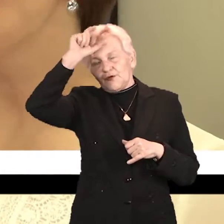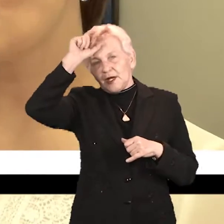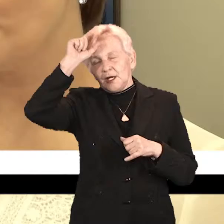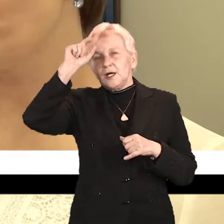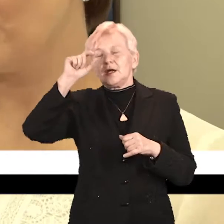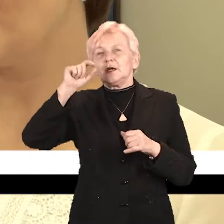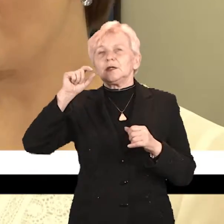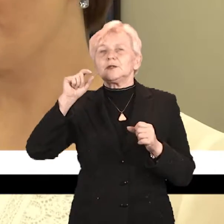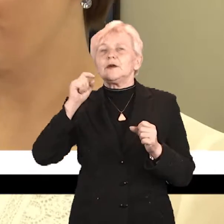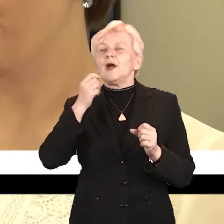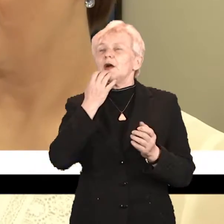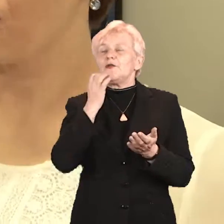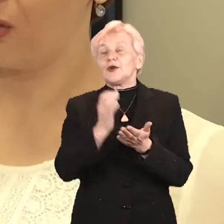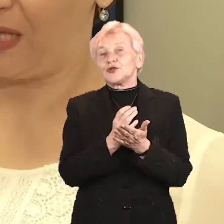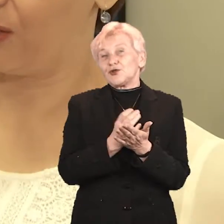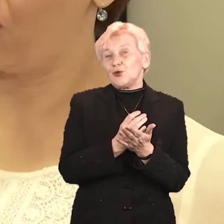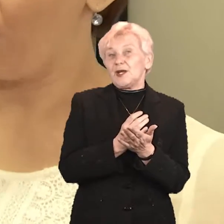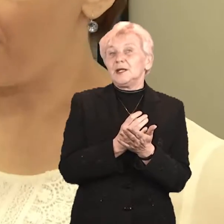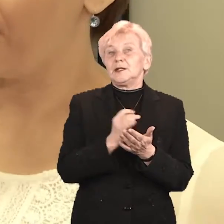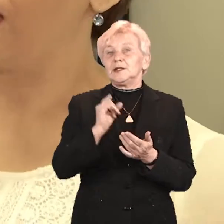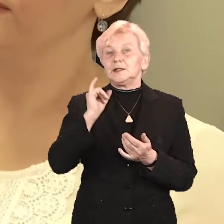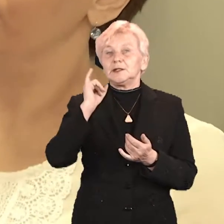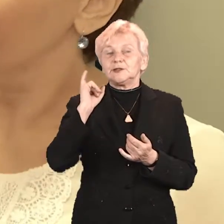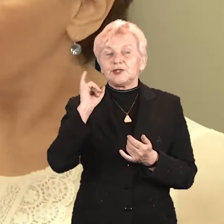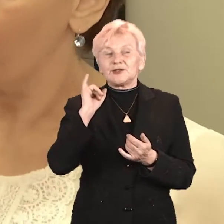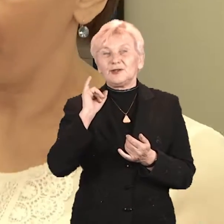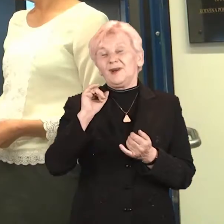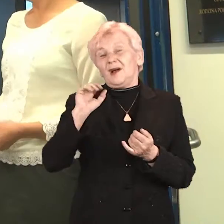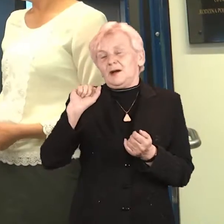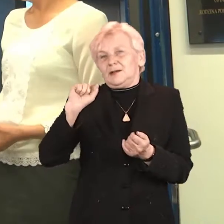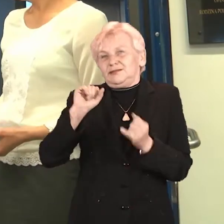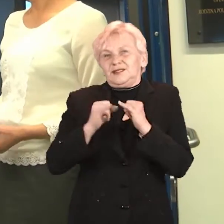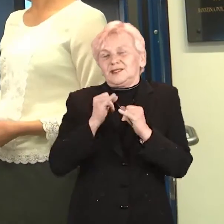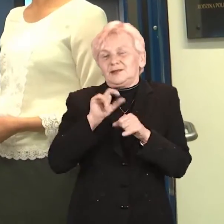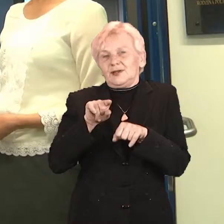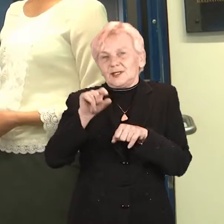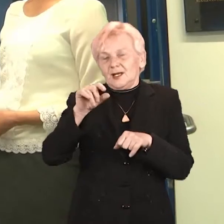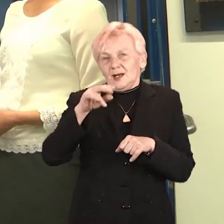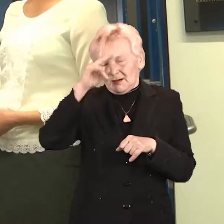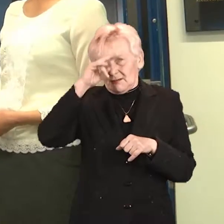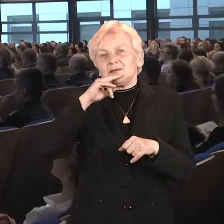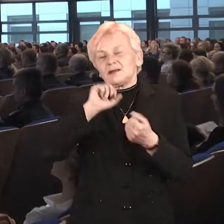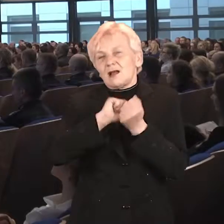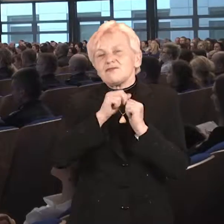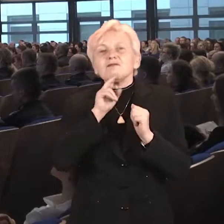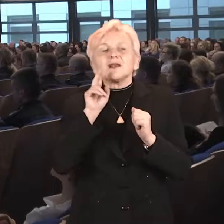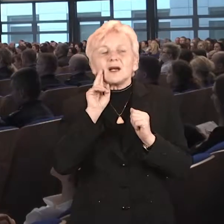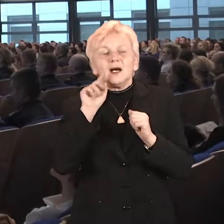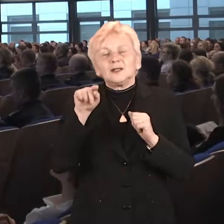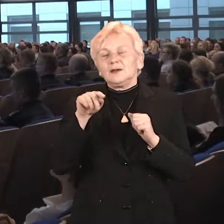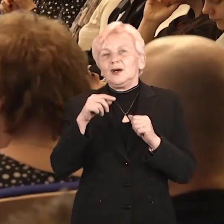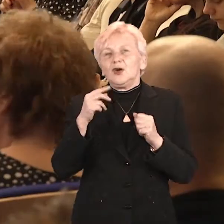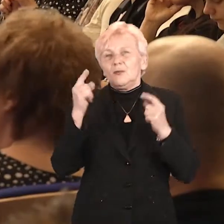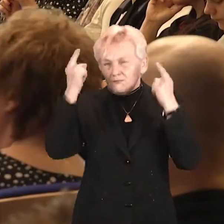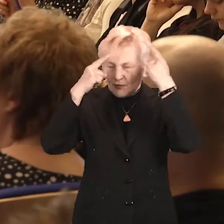dopuszczać, dziecko myśli, że no tak ma być. No skoro tato, mama, wujek to robi, no to nie jest pewnie tak źle. Dlatego tak